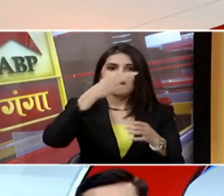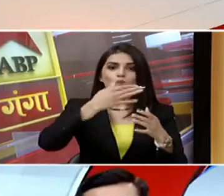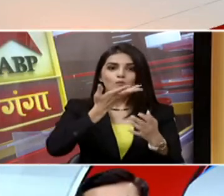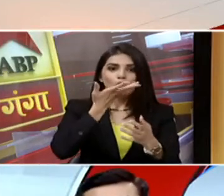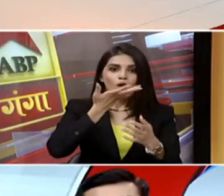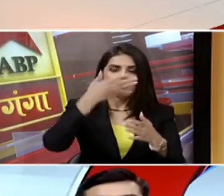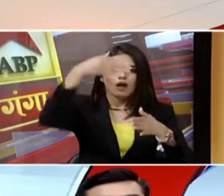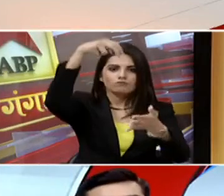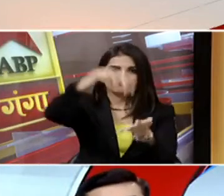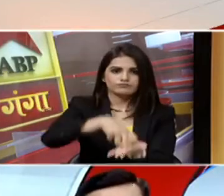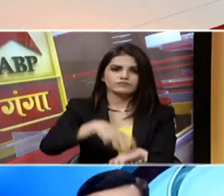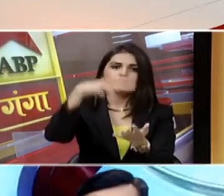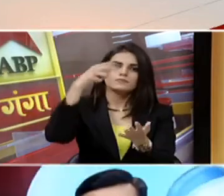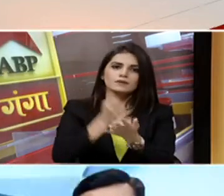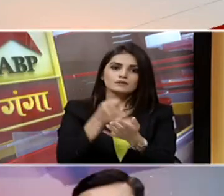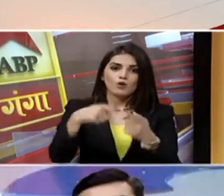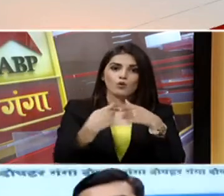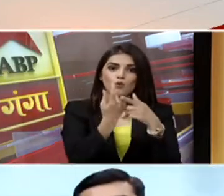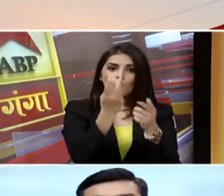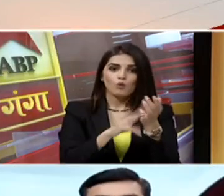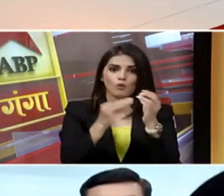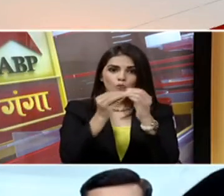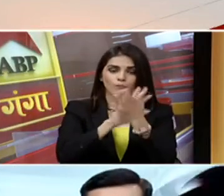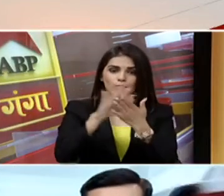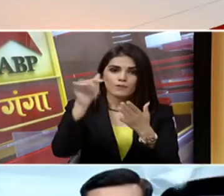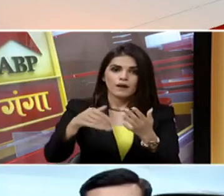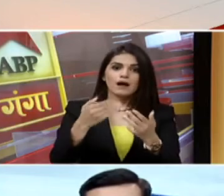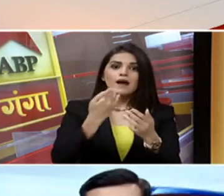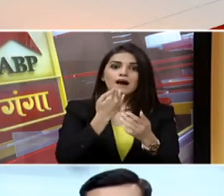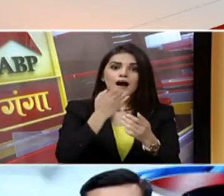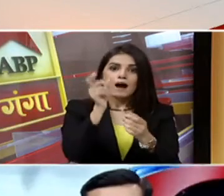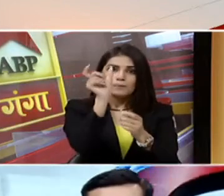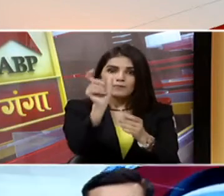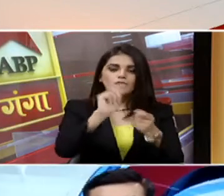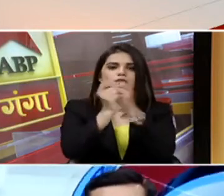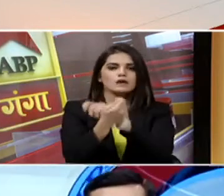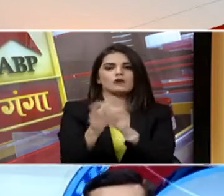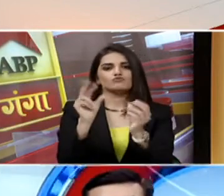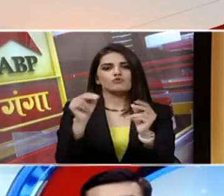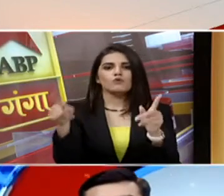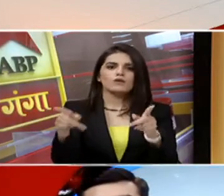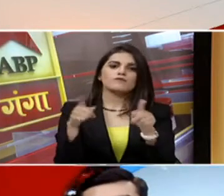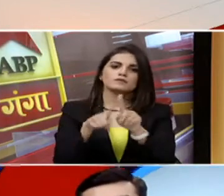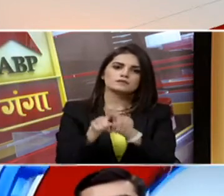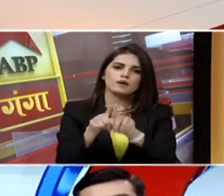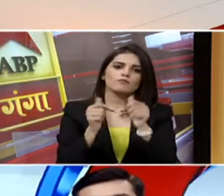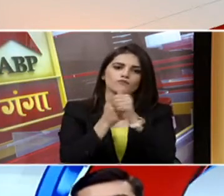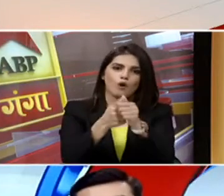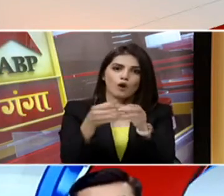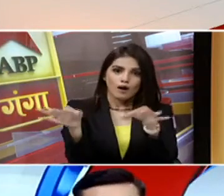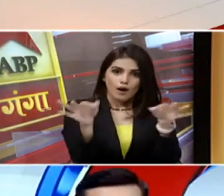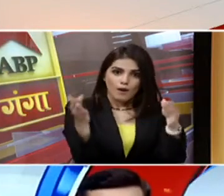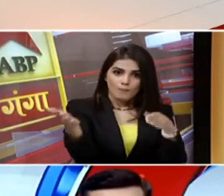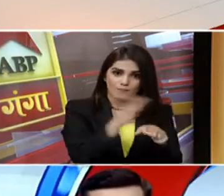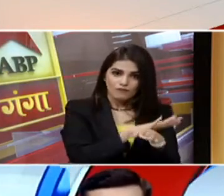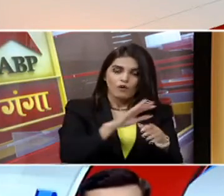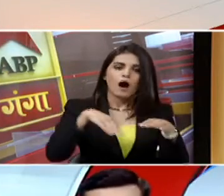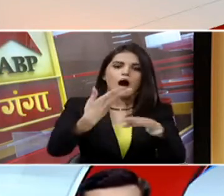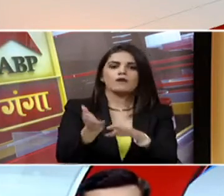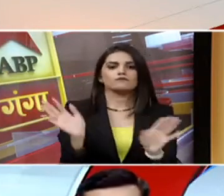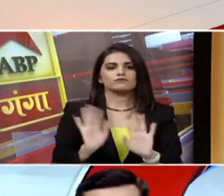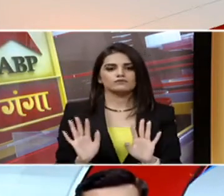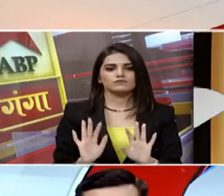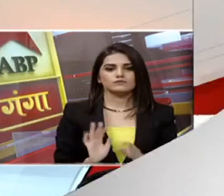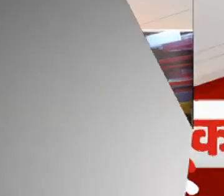करेंगे कुंभ की तारीखों में कोई बदलाव नहीं होगा का या उसे कतई आगे पीछे नहीं किया